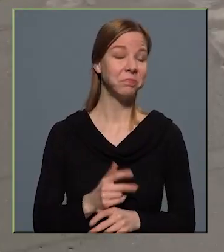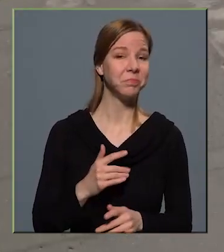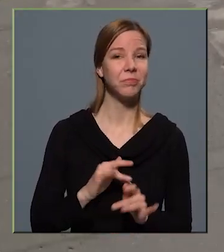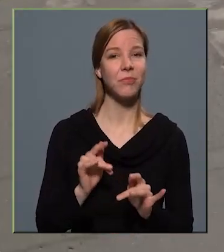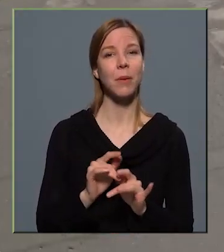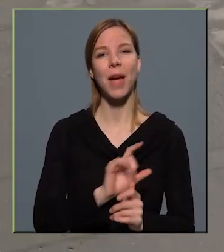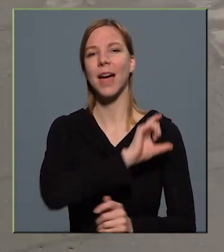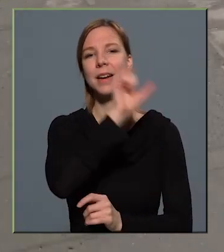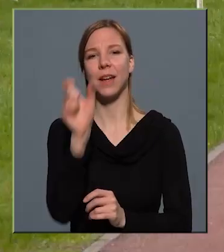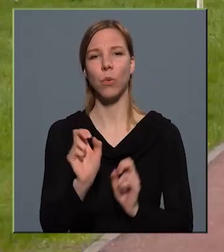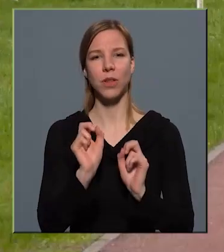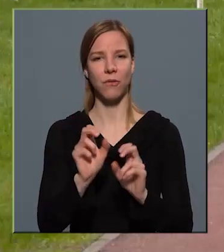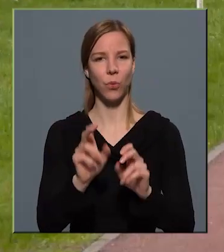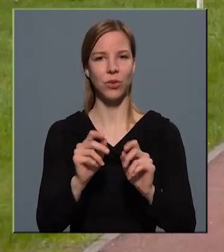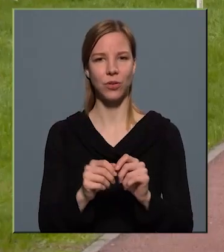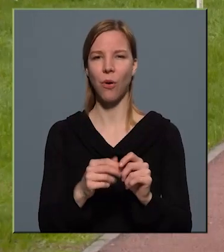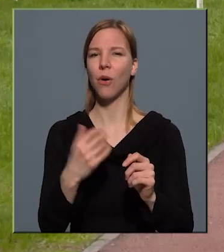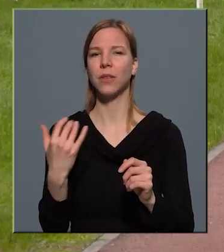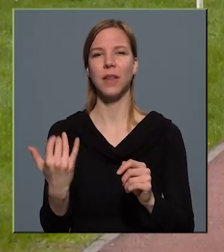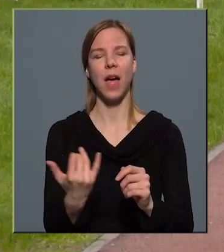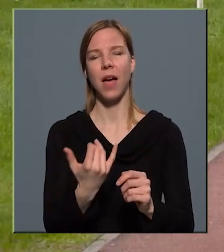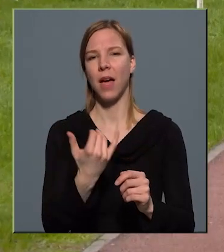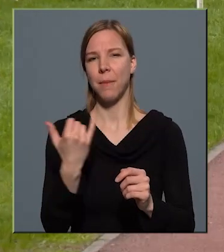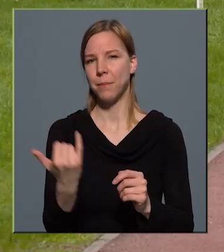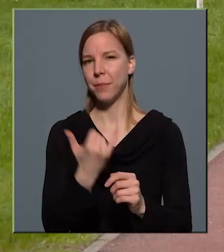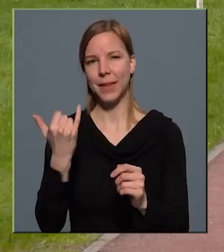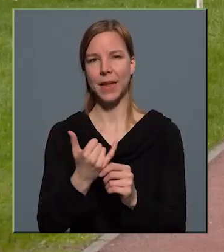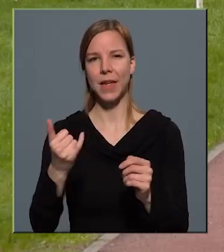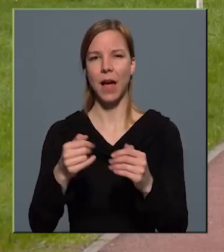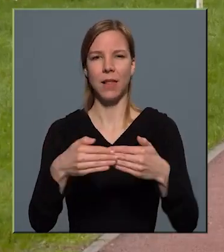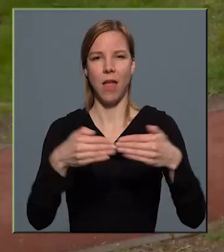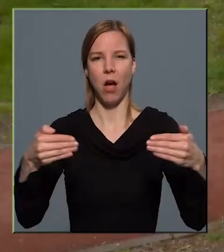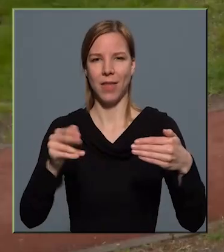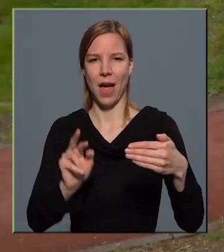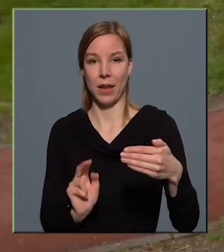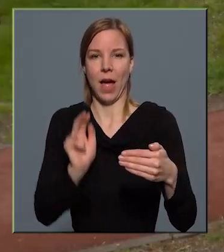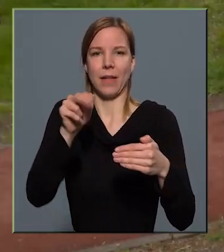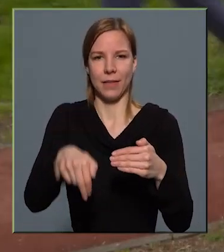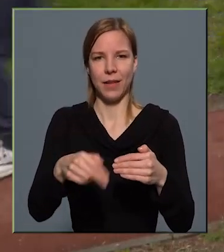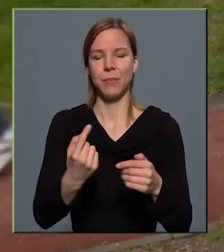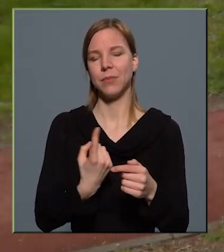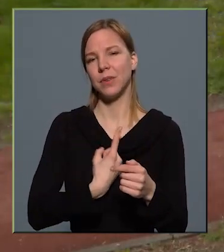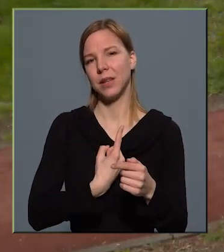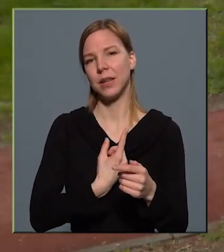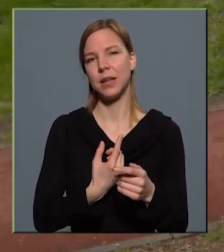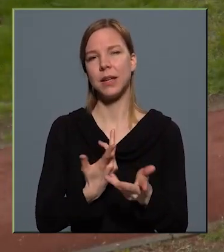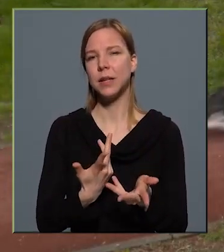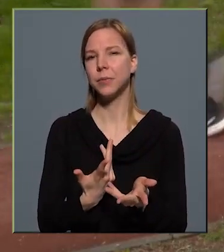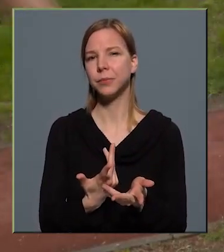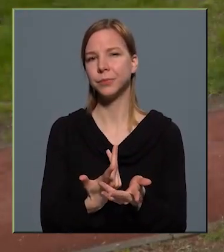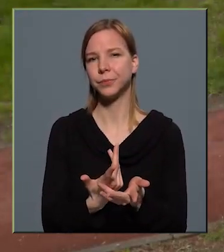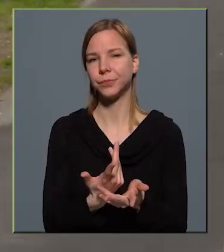ideje futok, a küszöb mindig ott van, és azt minden nap át kell lépni. Azt hiszem, hogy ez szokott talán